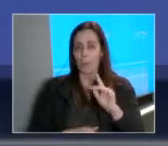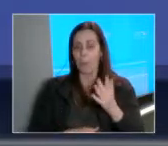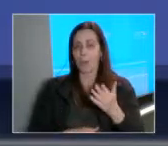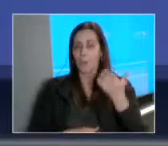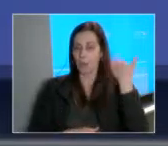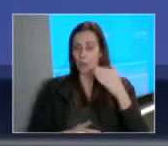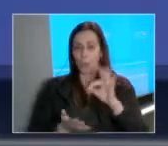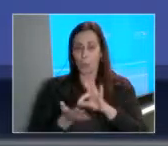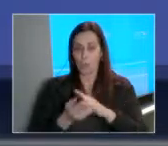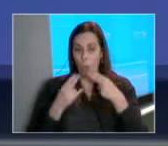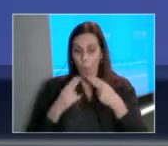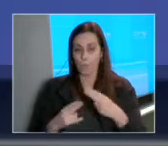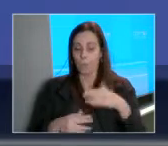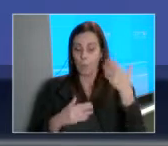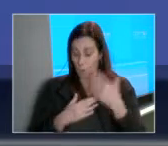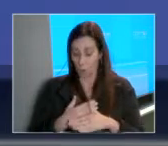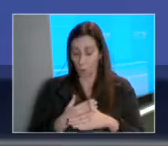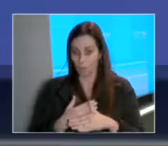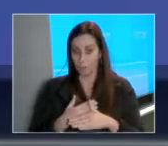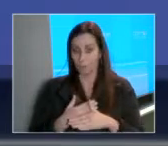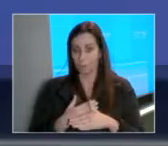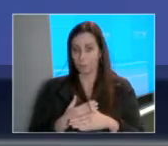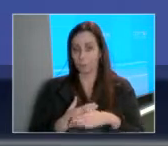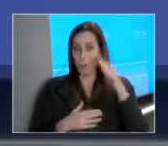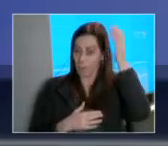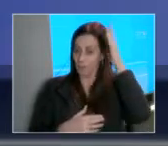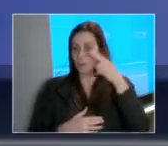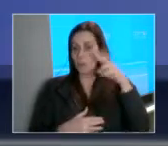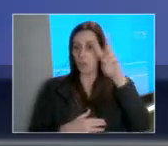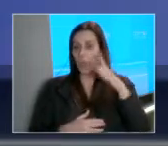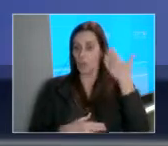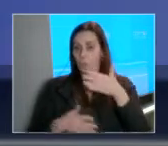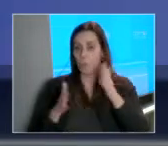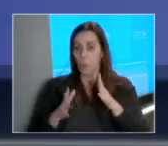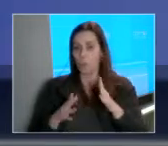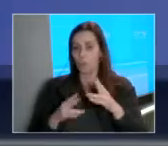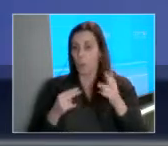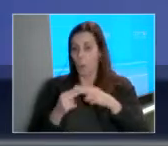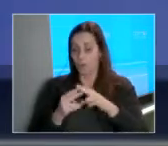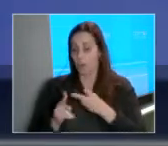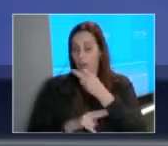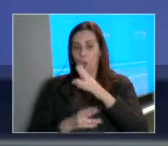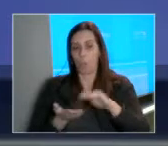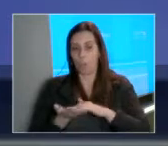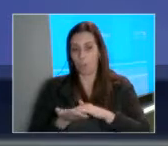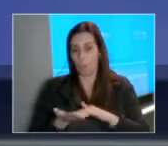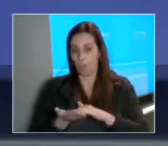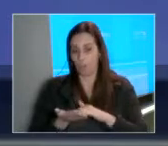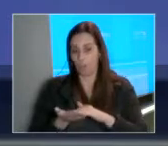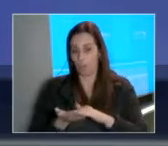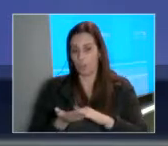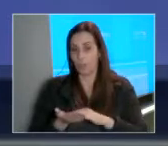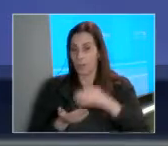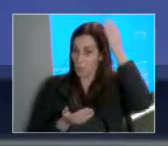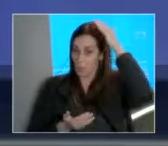שהיו אז התוצאות. בסופו של דבר, נפתלי בנט ואילת שקד היו מאוד מאוד קרובים לעבור את אחוז החסימה,